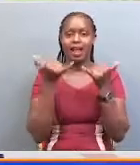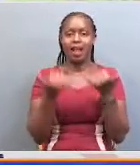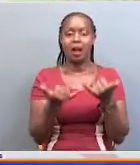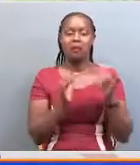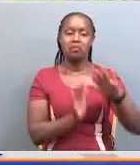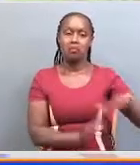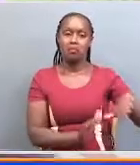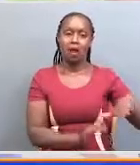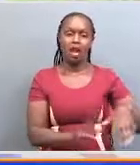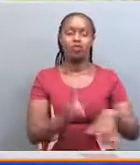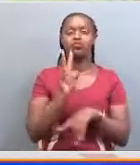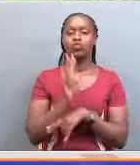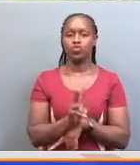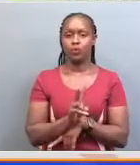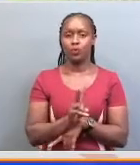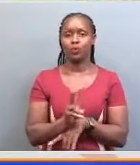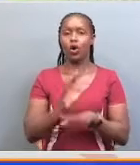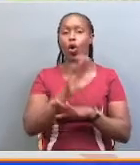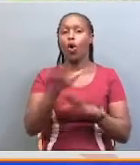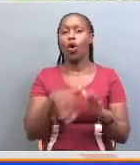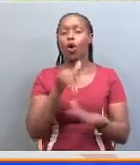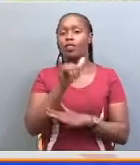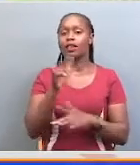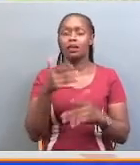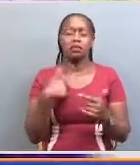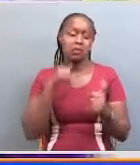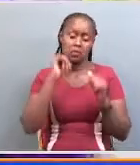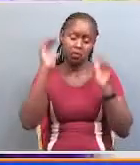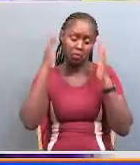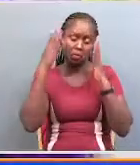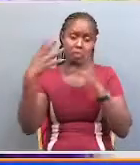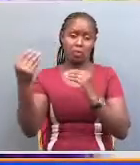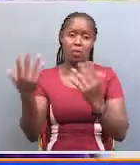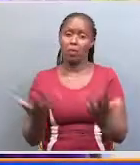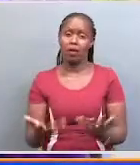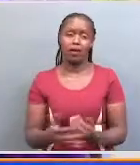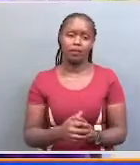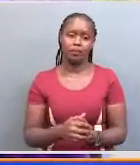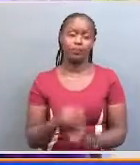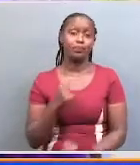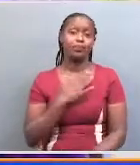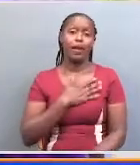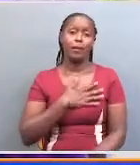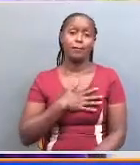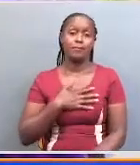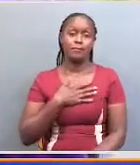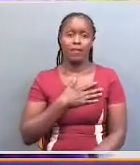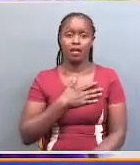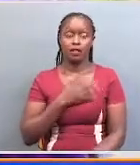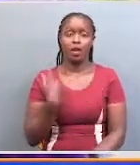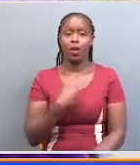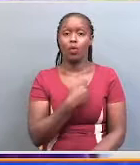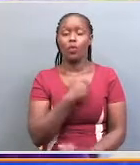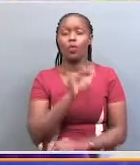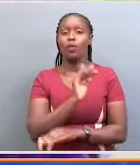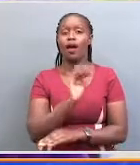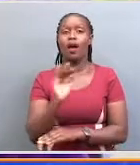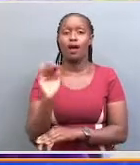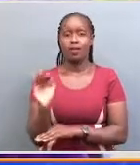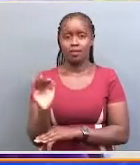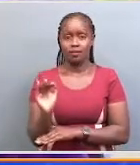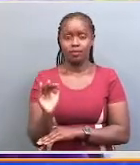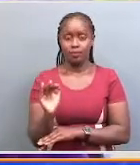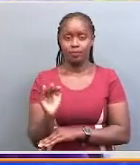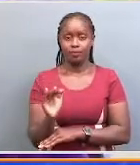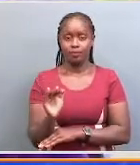2. Hiyo ng'ombe zingine sijui mali wako. Sasa tafadhalini, tunaomba